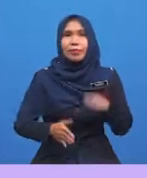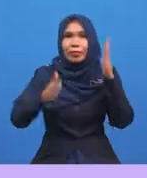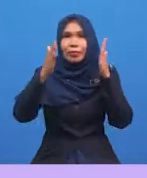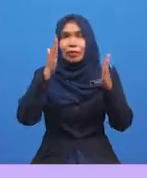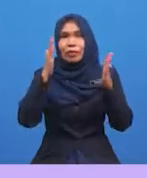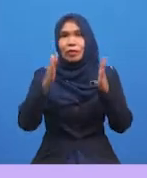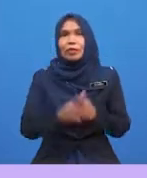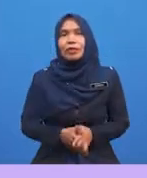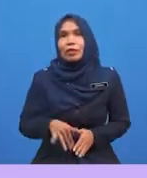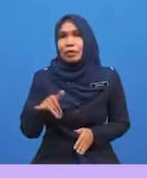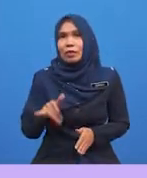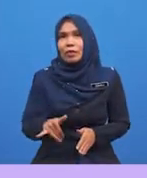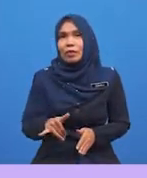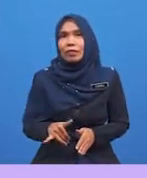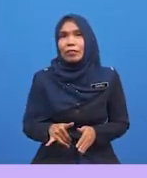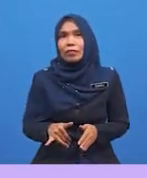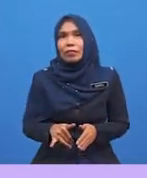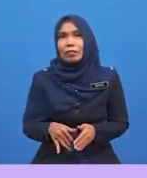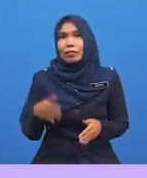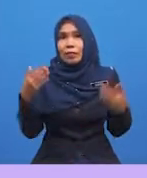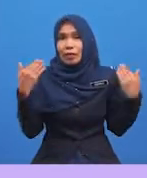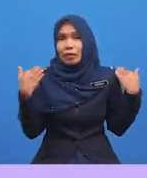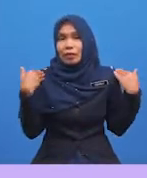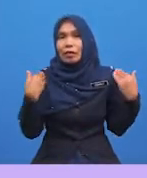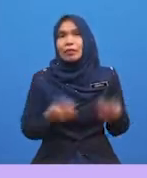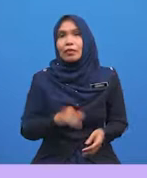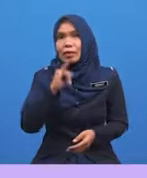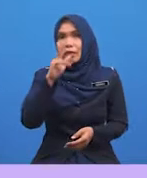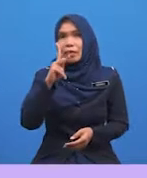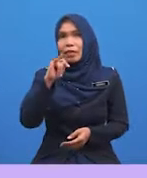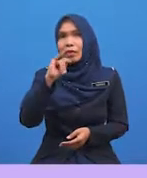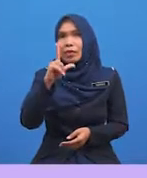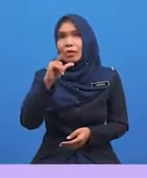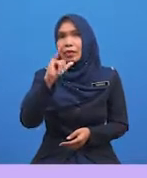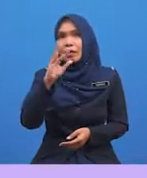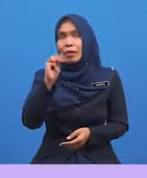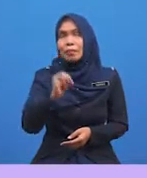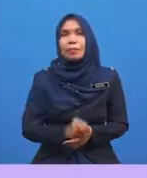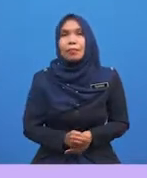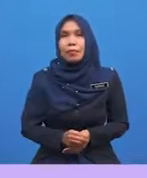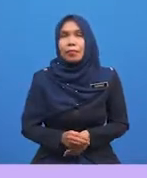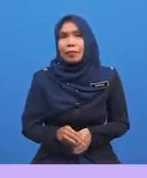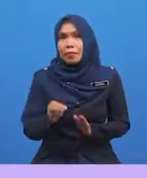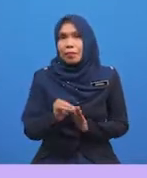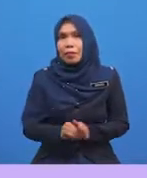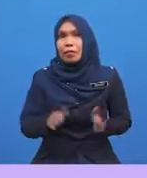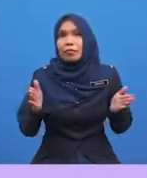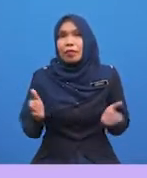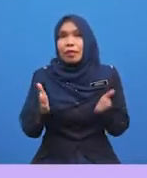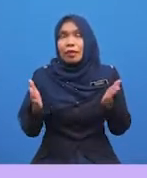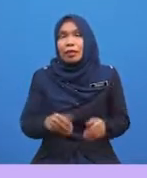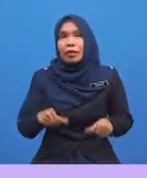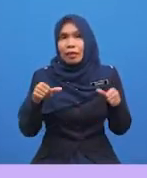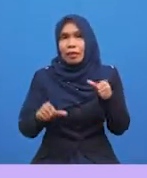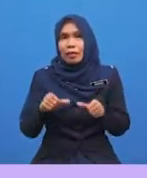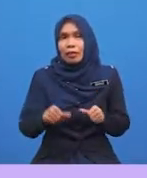yang mempunyai iklim khatulistiwa menggalakkan aktiviti pertanian. Contohnya